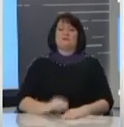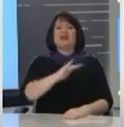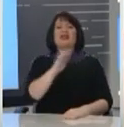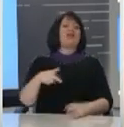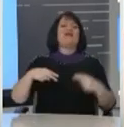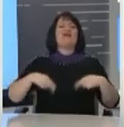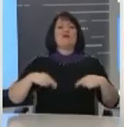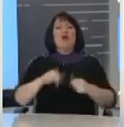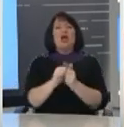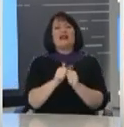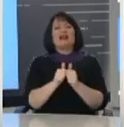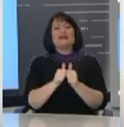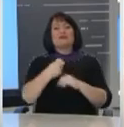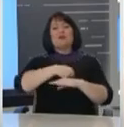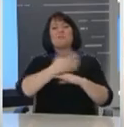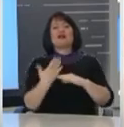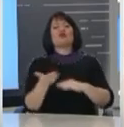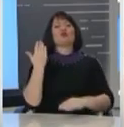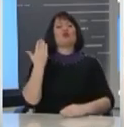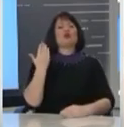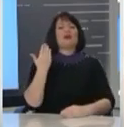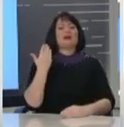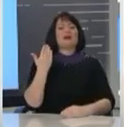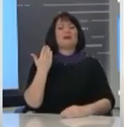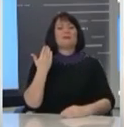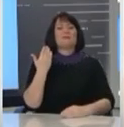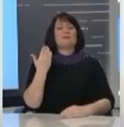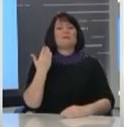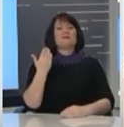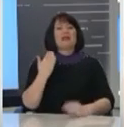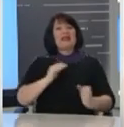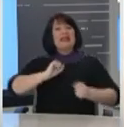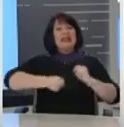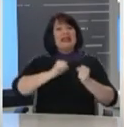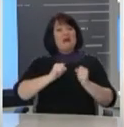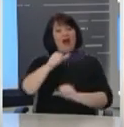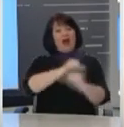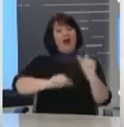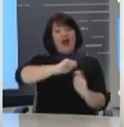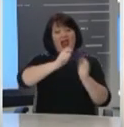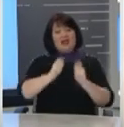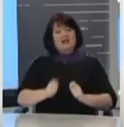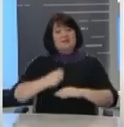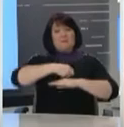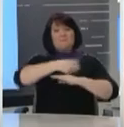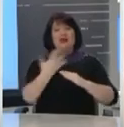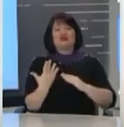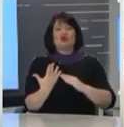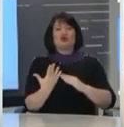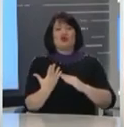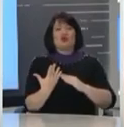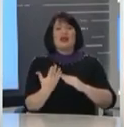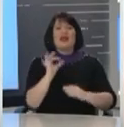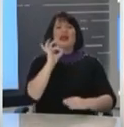Υφυπουργού Αθλητισμού του ΠΑΣΟΚ, το κίνημα αλλαγής που λέγαμε για να θυμόμαστε τι εστί αλλαγή, Ανδρέα